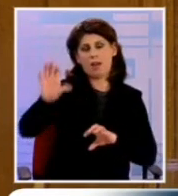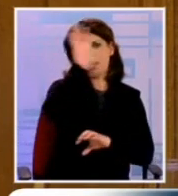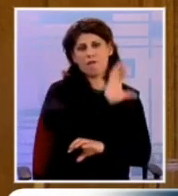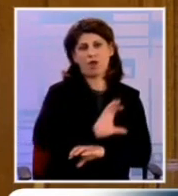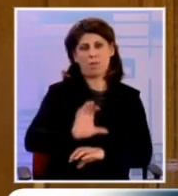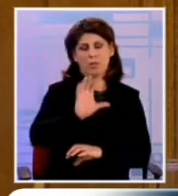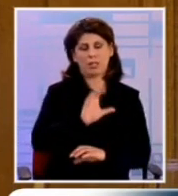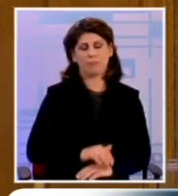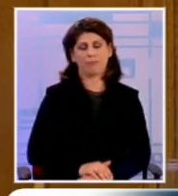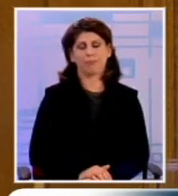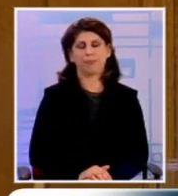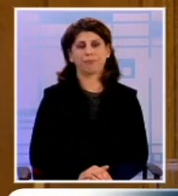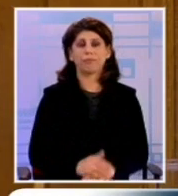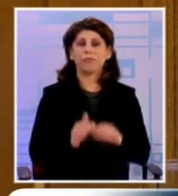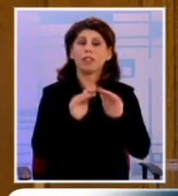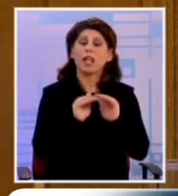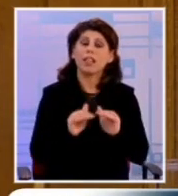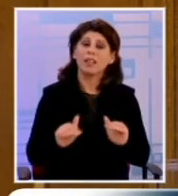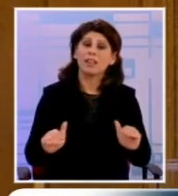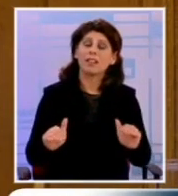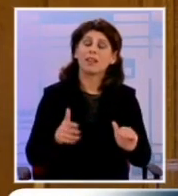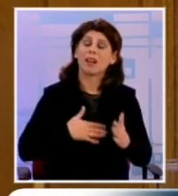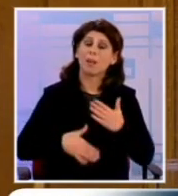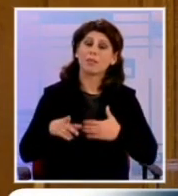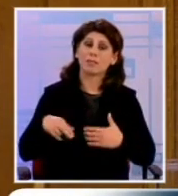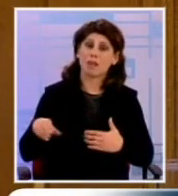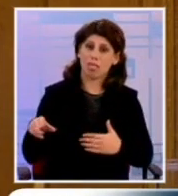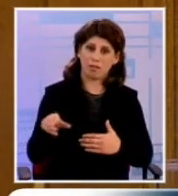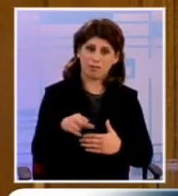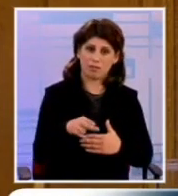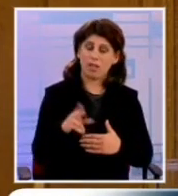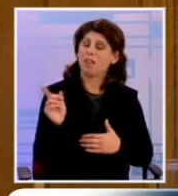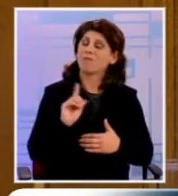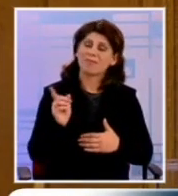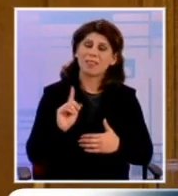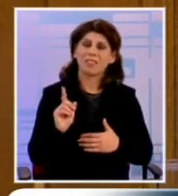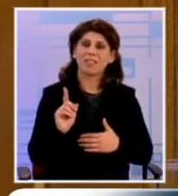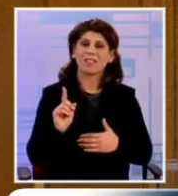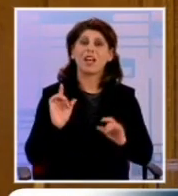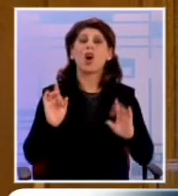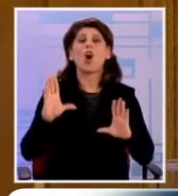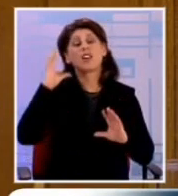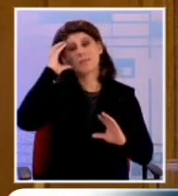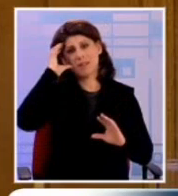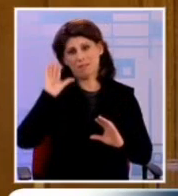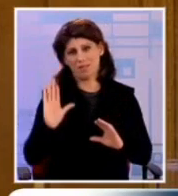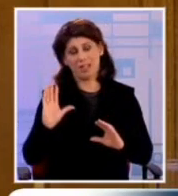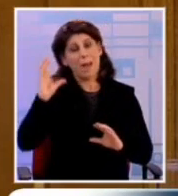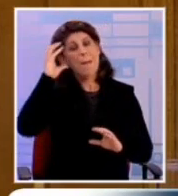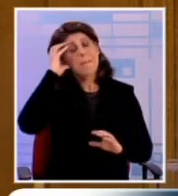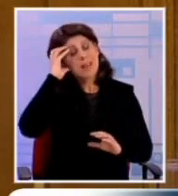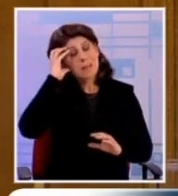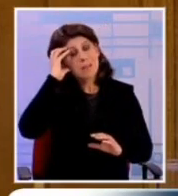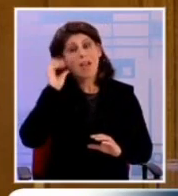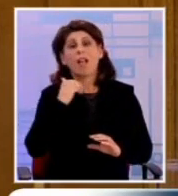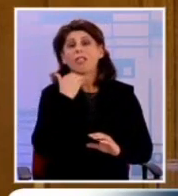Ευρώπης. Η ειρήνη, αγαπητοί συνάδελφοι, δεν είναι αμνήμων. Και η μνήμη δεν μπορεί